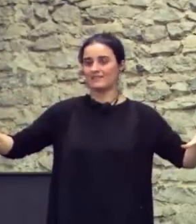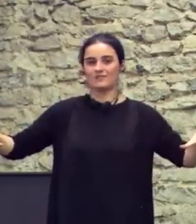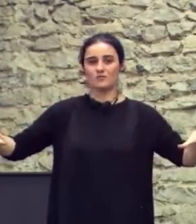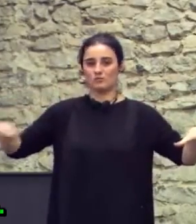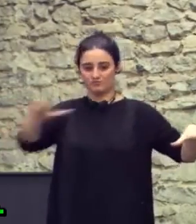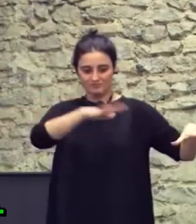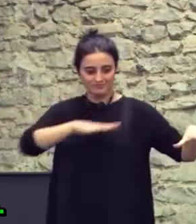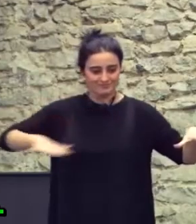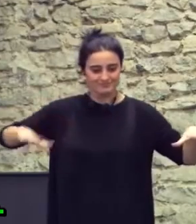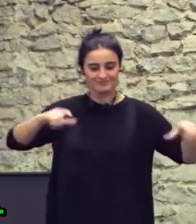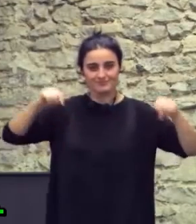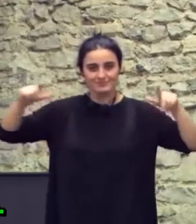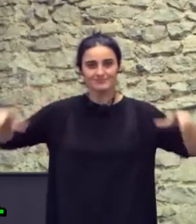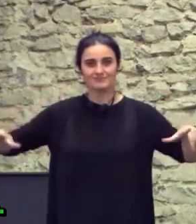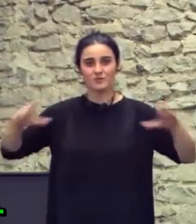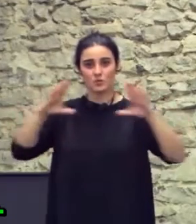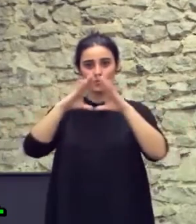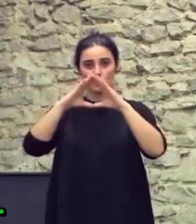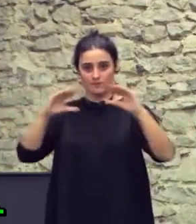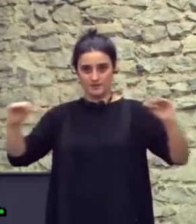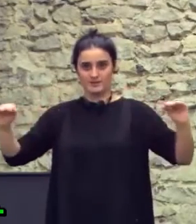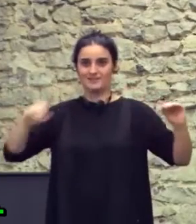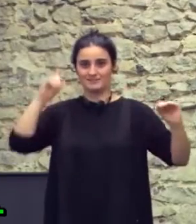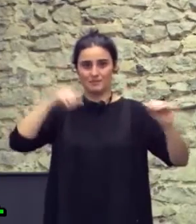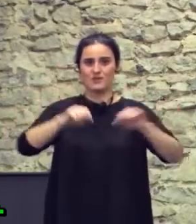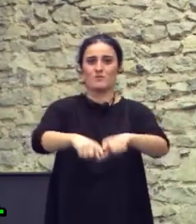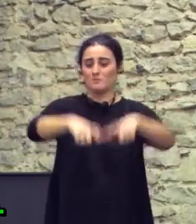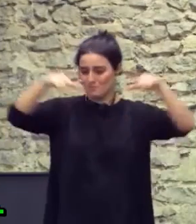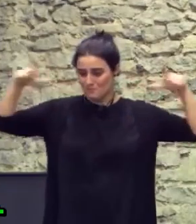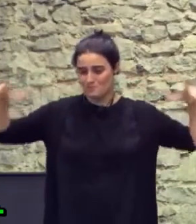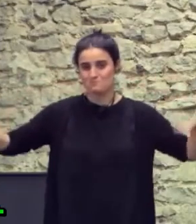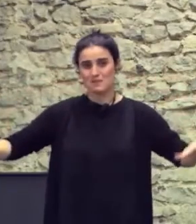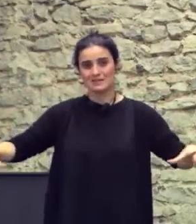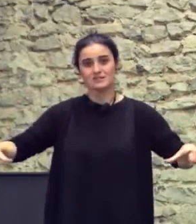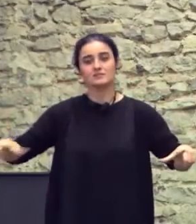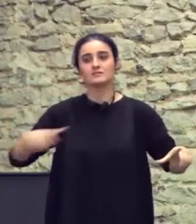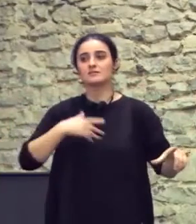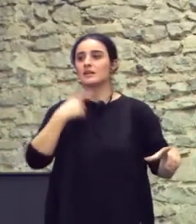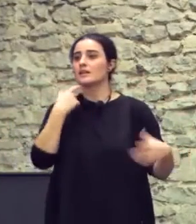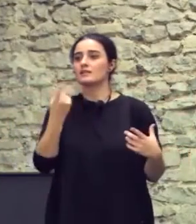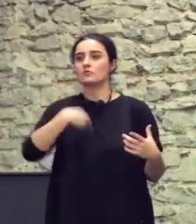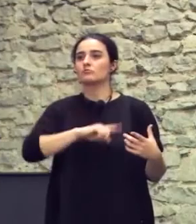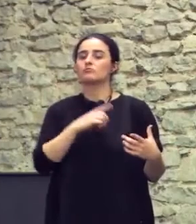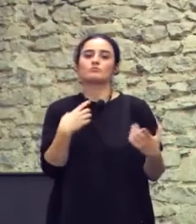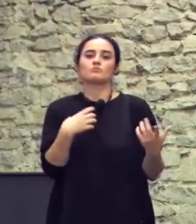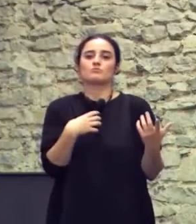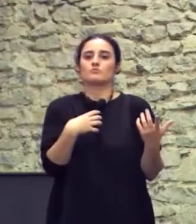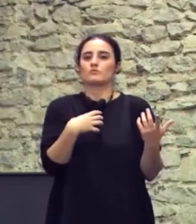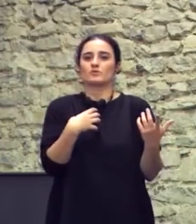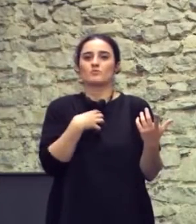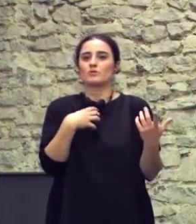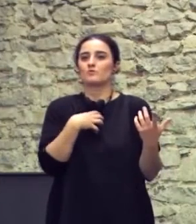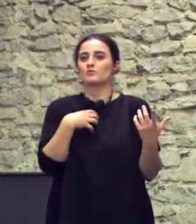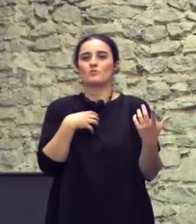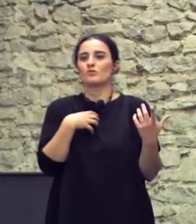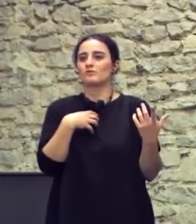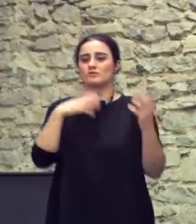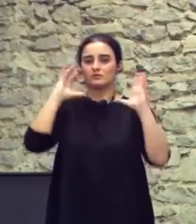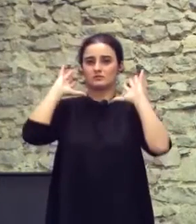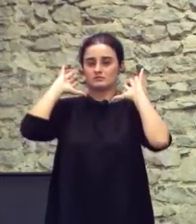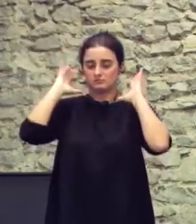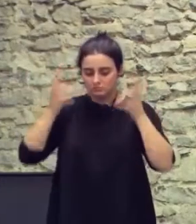armario gigante bada. Unibertsitatea, ni oskuento zelako armarioa den, ikaragarria handia da. Nik uste dut ezin dugula foko guztia jarri